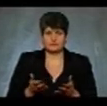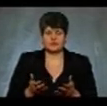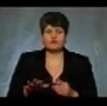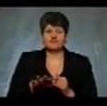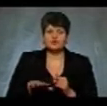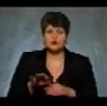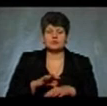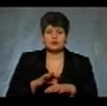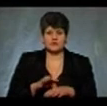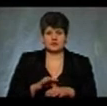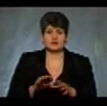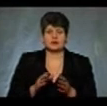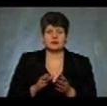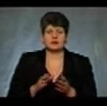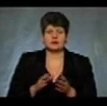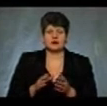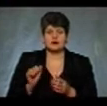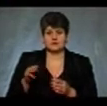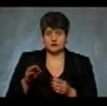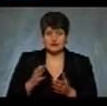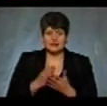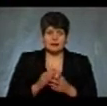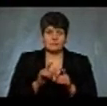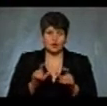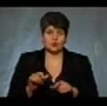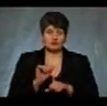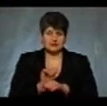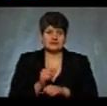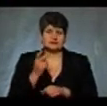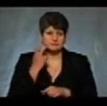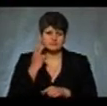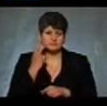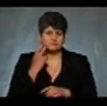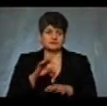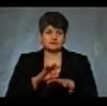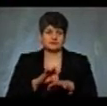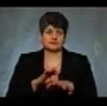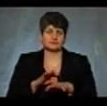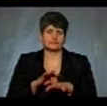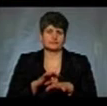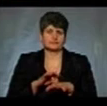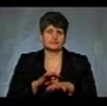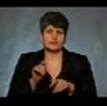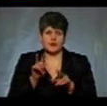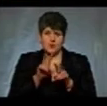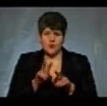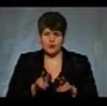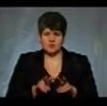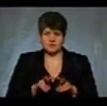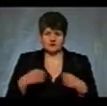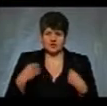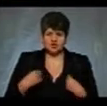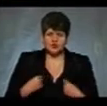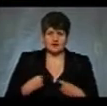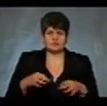зоні проведення операції об'єднаних сил стоять блокпости, які регулярно проводять огляд речей,